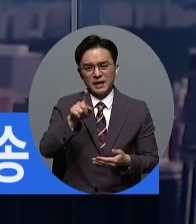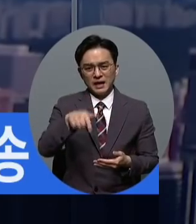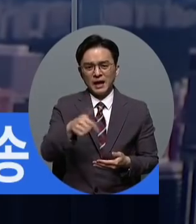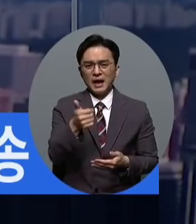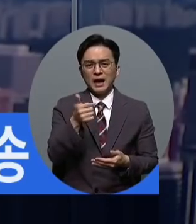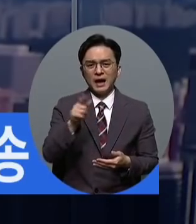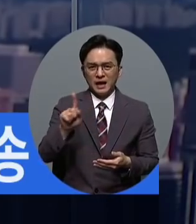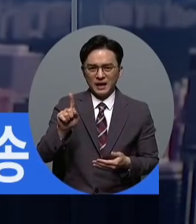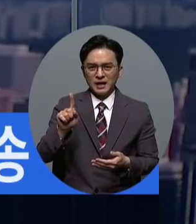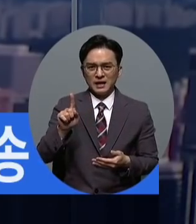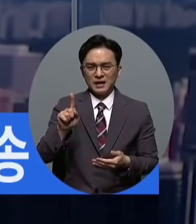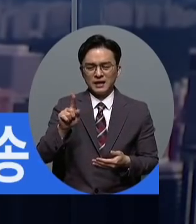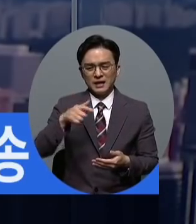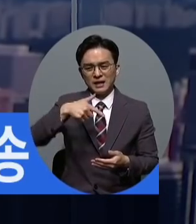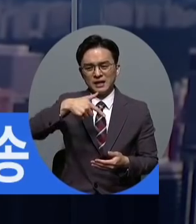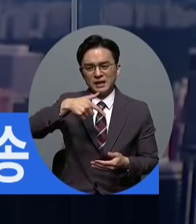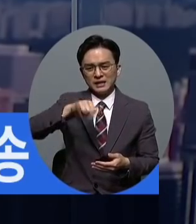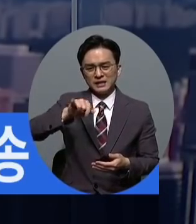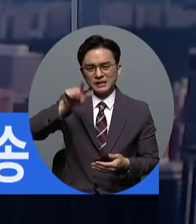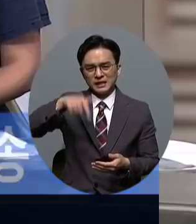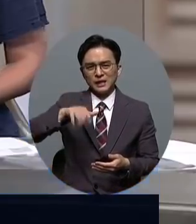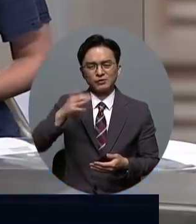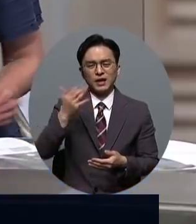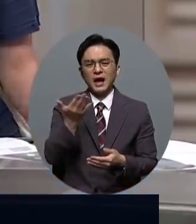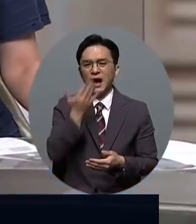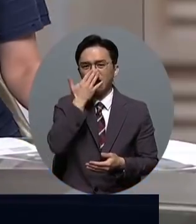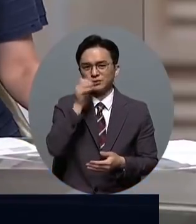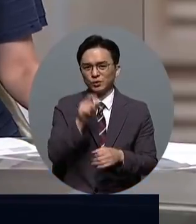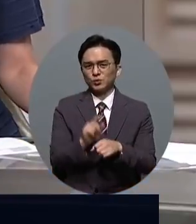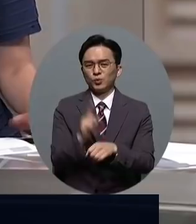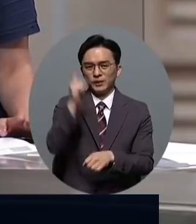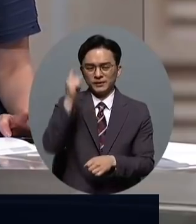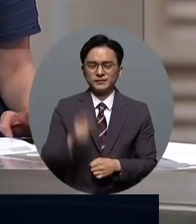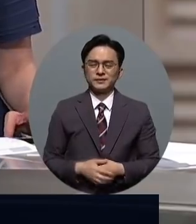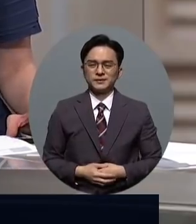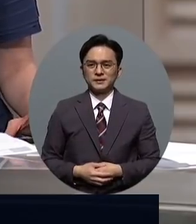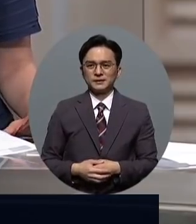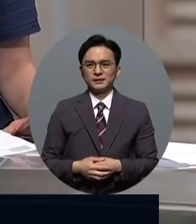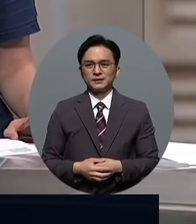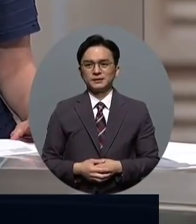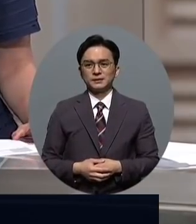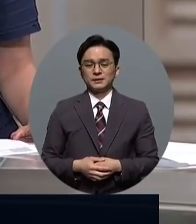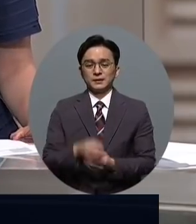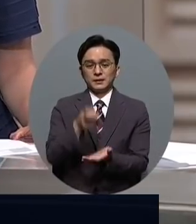기초가 주목되고 있습니다. 그렇군요. 두 건의 사건이 어떻게 진행되는지 좀 더 지켜보도록